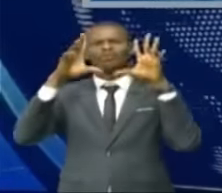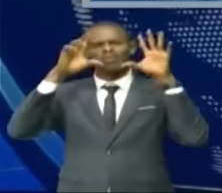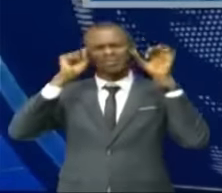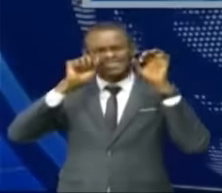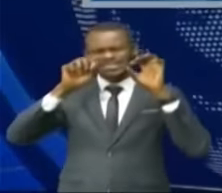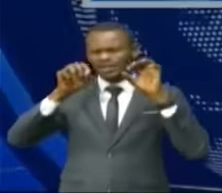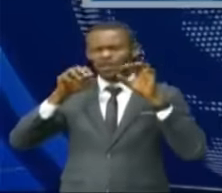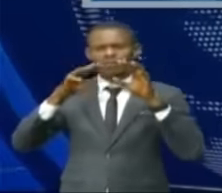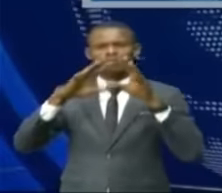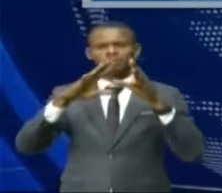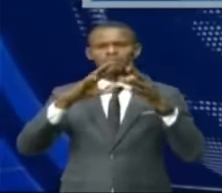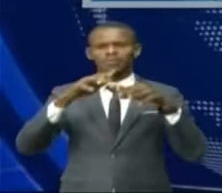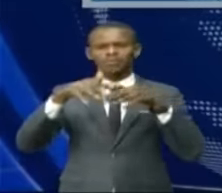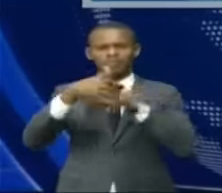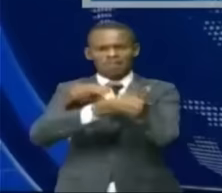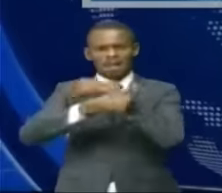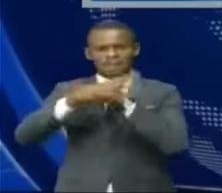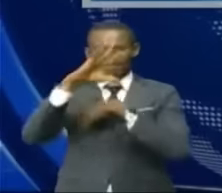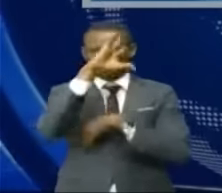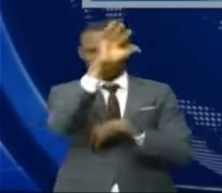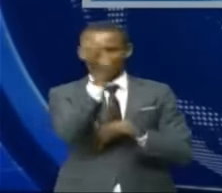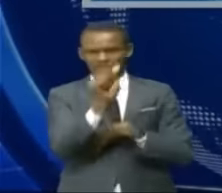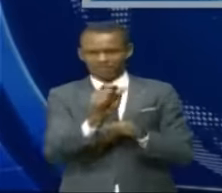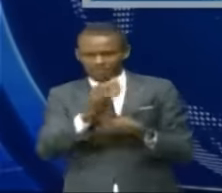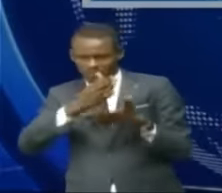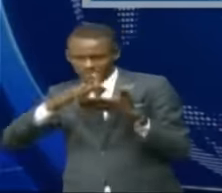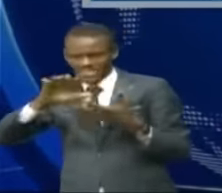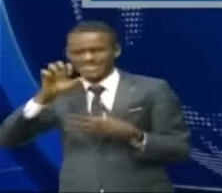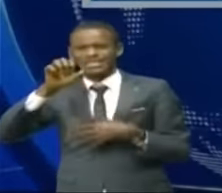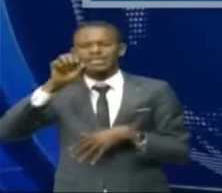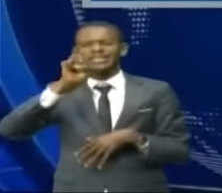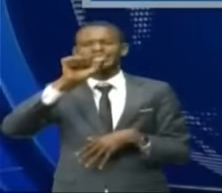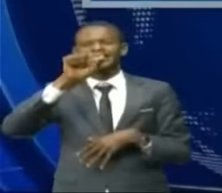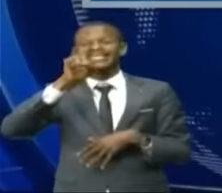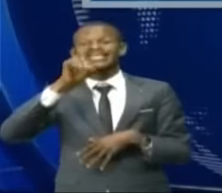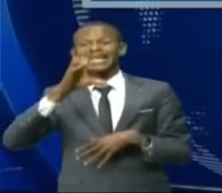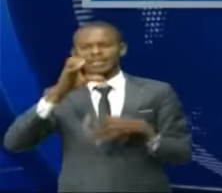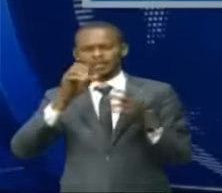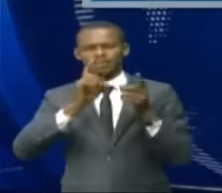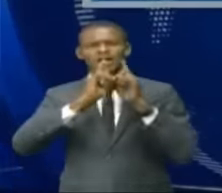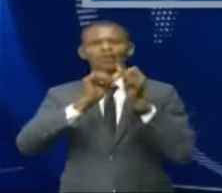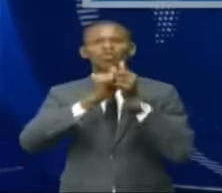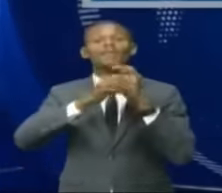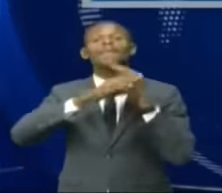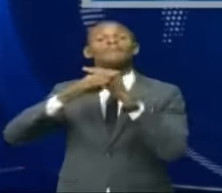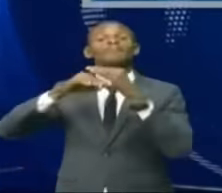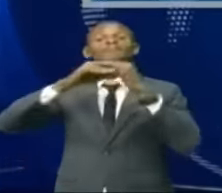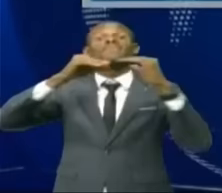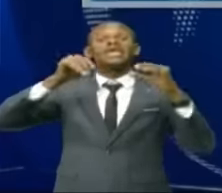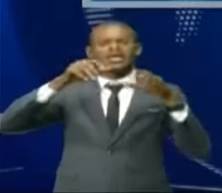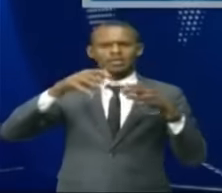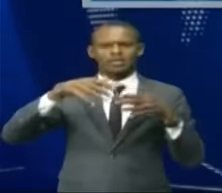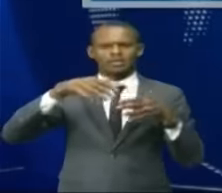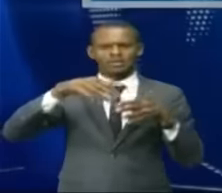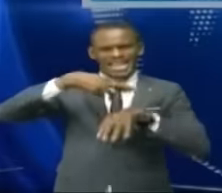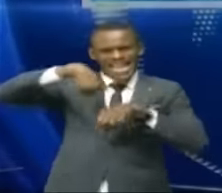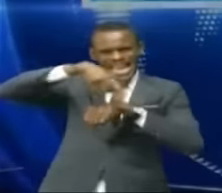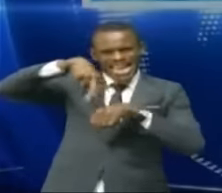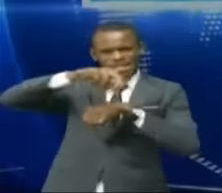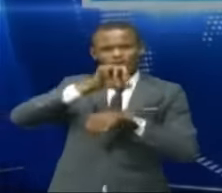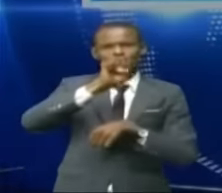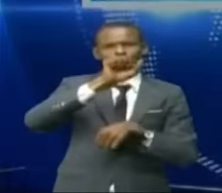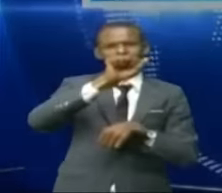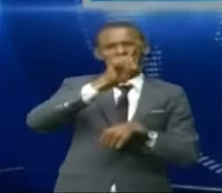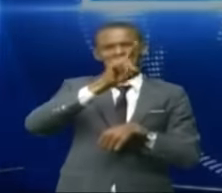dans l'Est de la République démocratique du Congo et le déploiement de la mission de la communauté de développement de l'Afrique australe étaient au centre des échanges au cours du